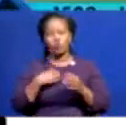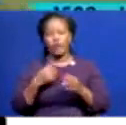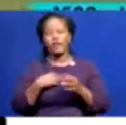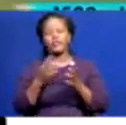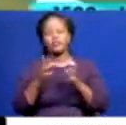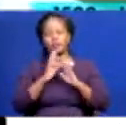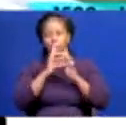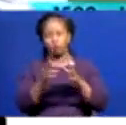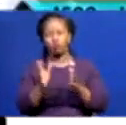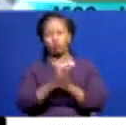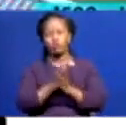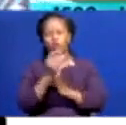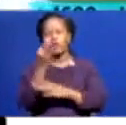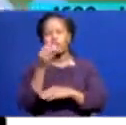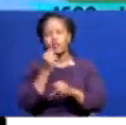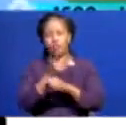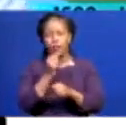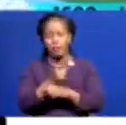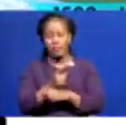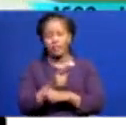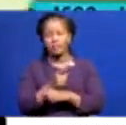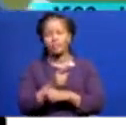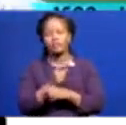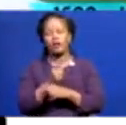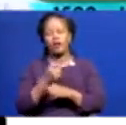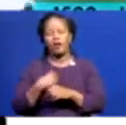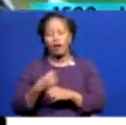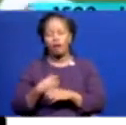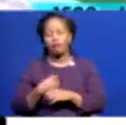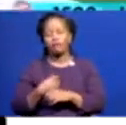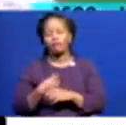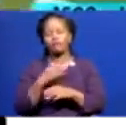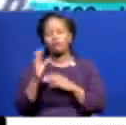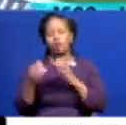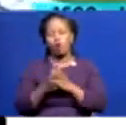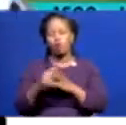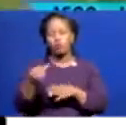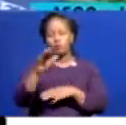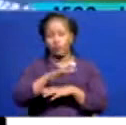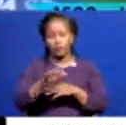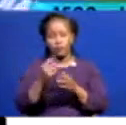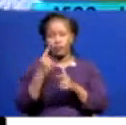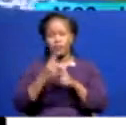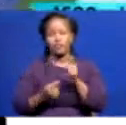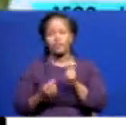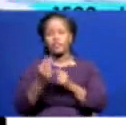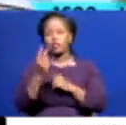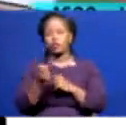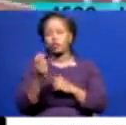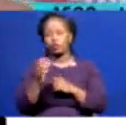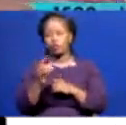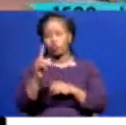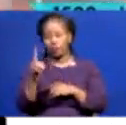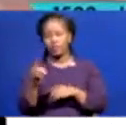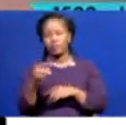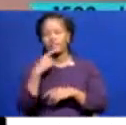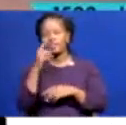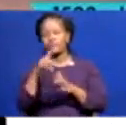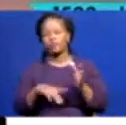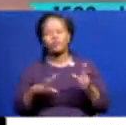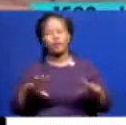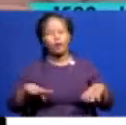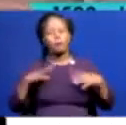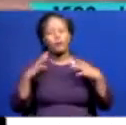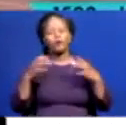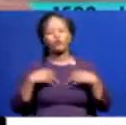kitaifa ya dakika 3 sekunde 53.91 mjini Florence mwaka 2021, anajivunia kutoa ubingwa wa